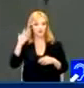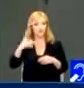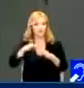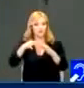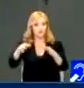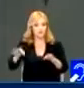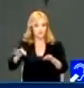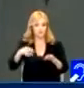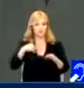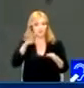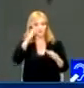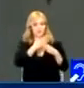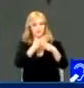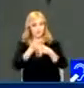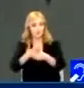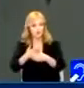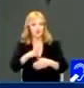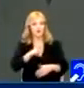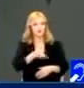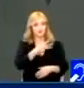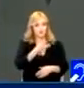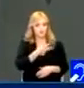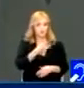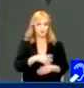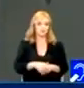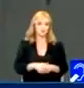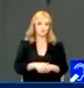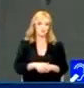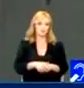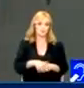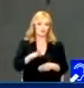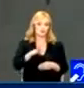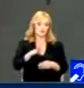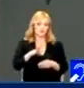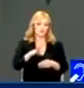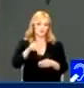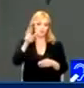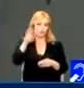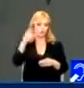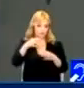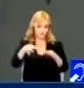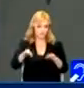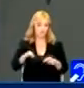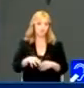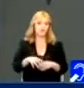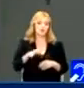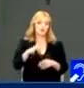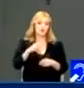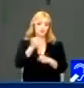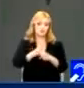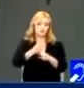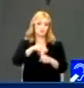ajutat, dorind foarte mult ca să-și urmeze parte profesia de cizmar la fabrica Cristina. Și